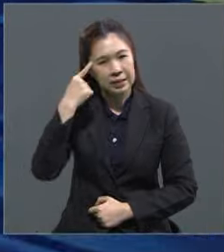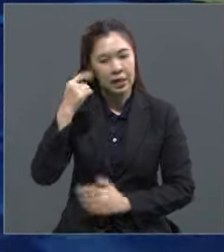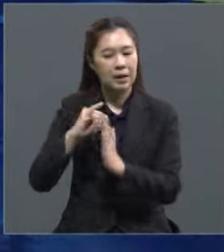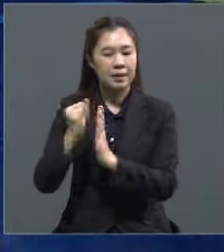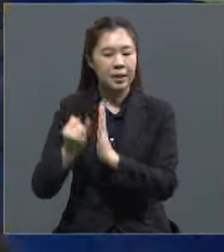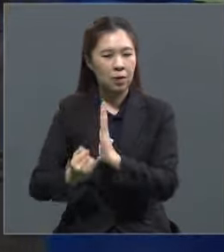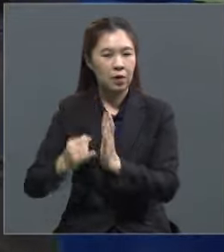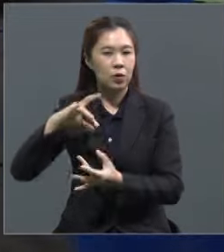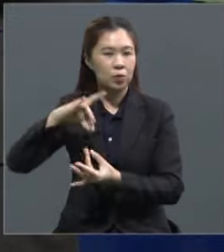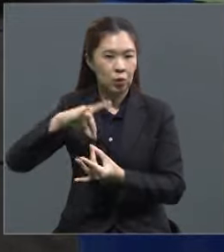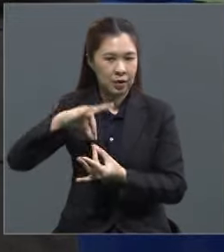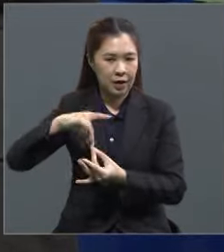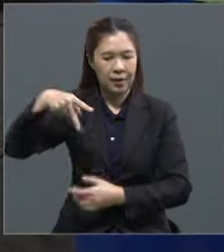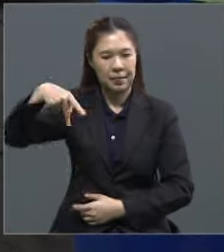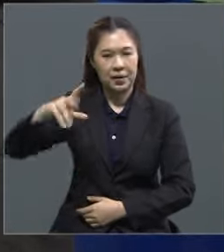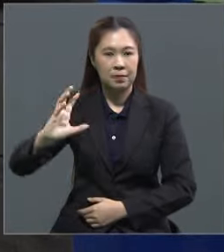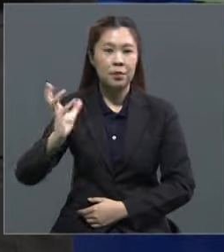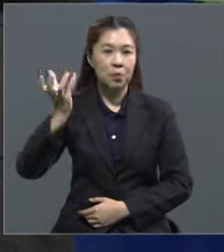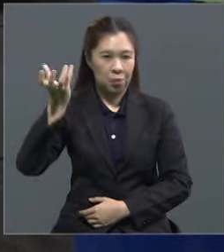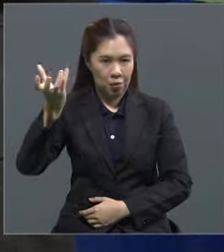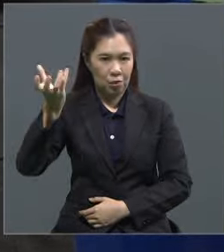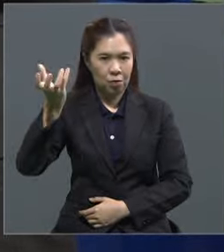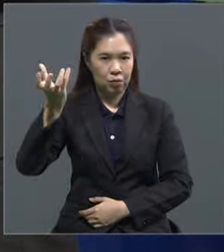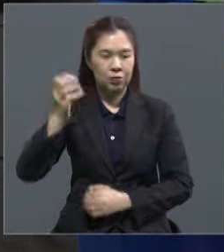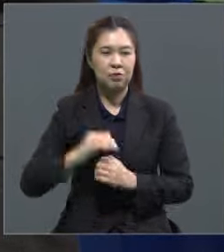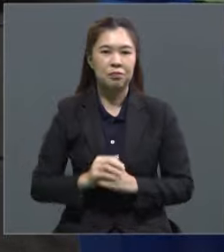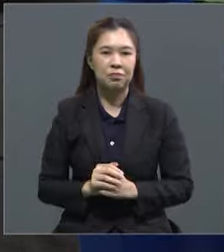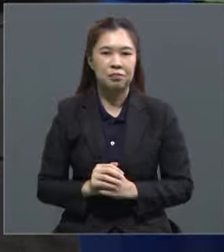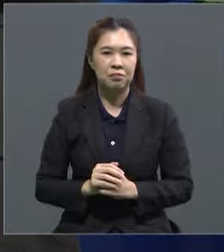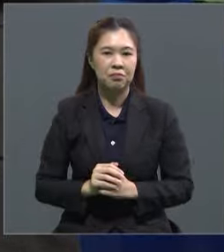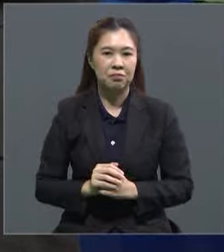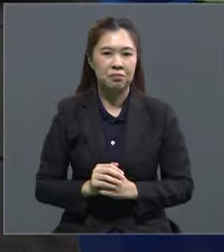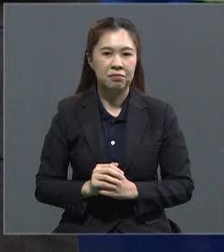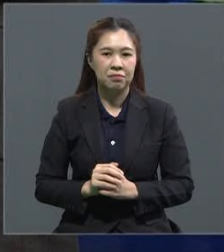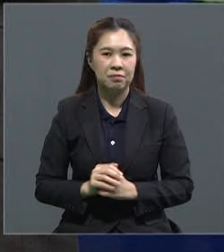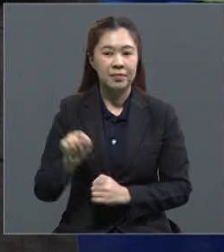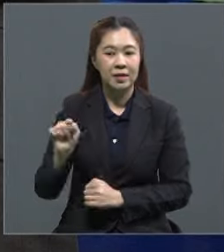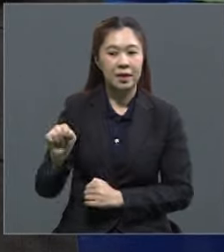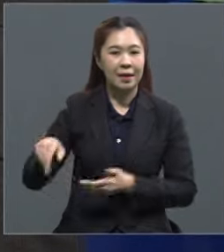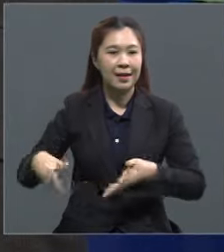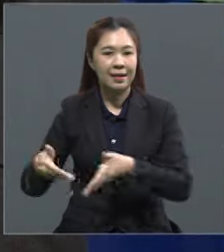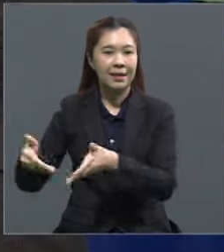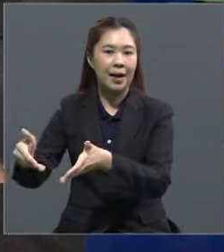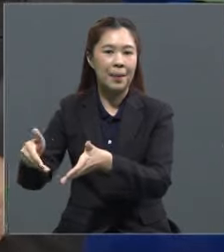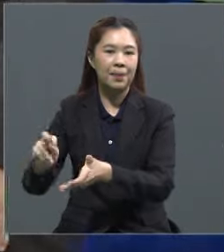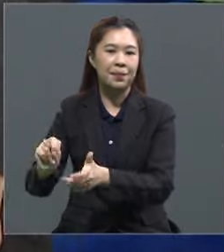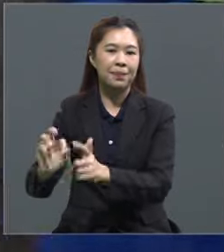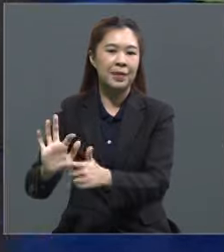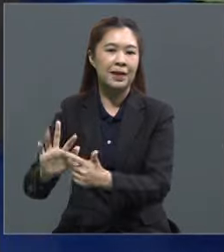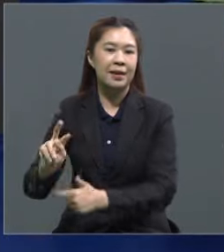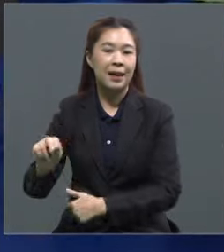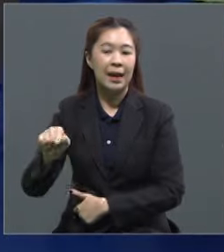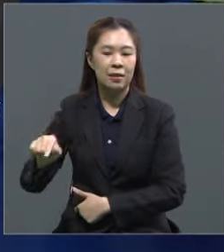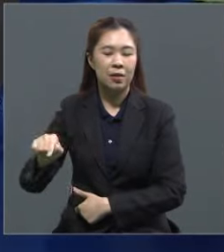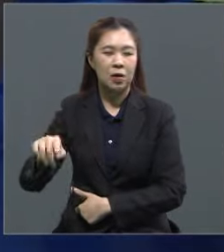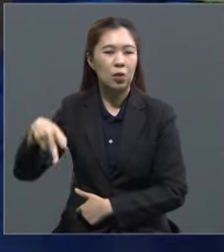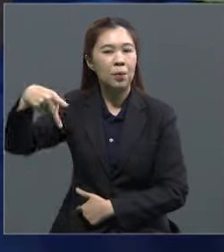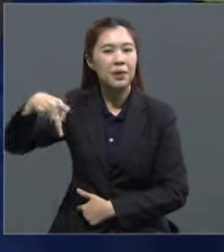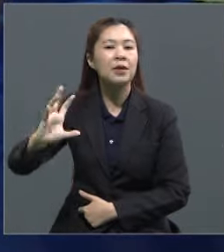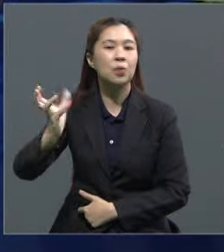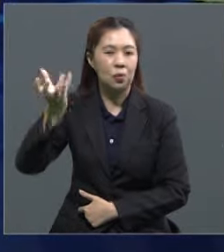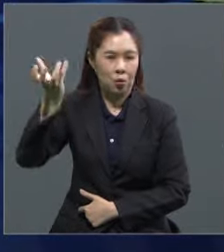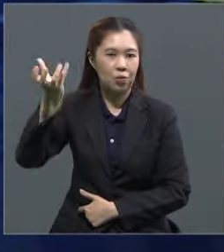สุโขทัยกับจังหวัดพิษุโลกเพราะว่าอ่าที่ไปลงเนี่ยมันจะเป็นจังหวัดพิษุโลกในรุ่มน้ำน่านนะครับในส่วนนี้เนี่ยอ่าโดย